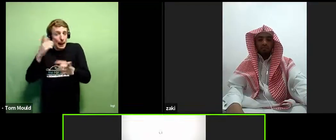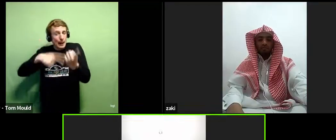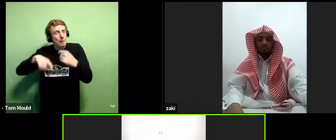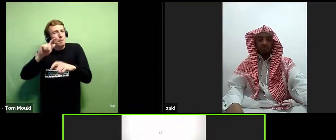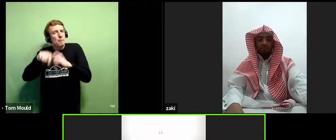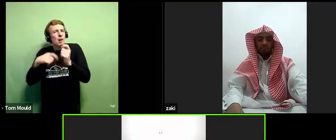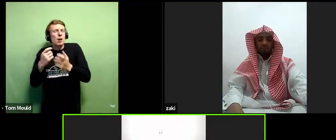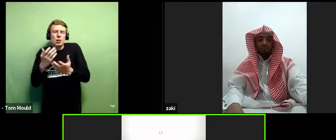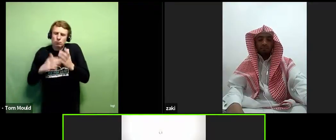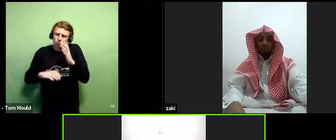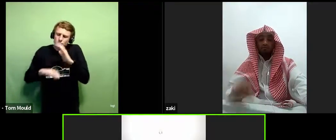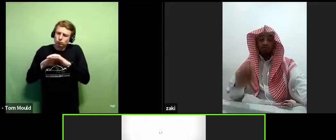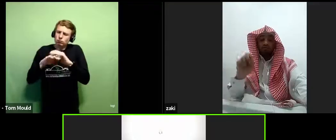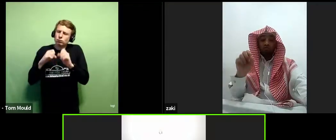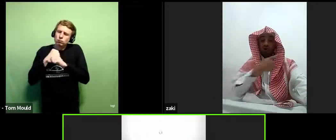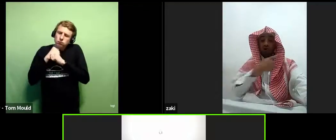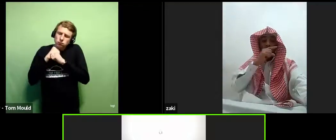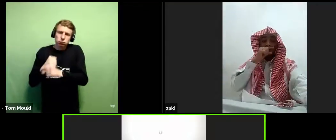أَيَّامًا